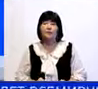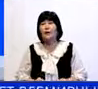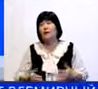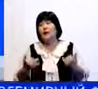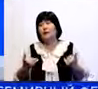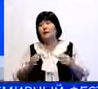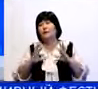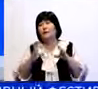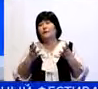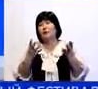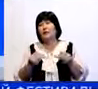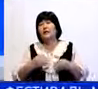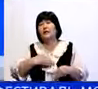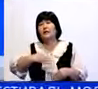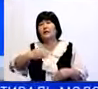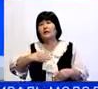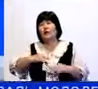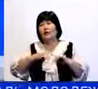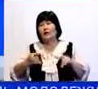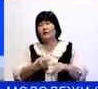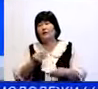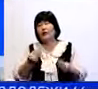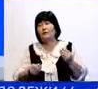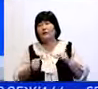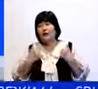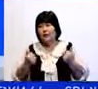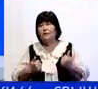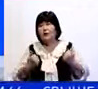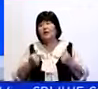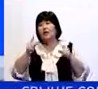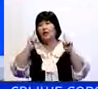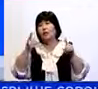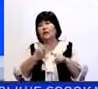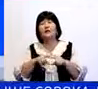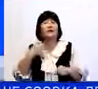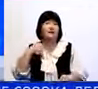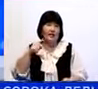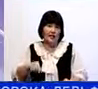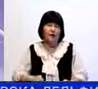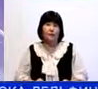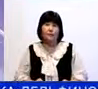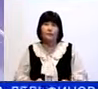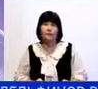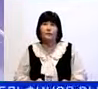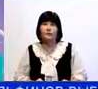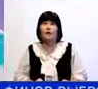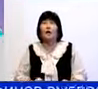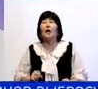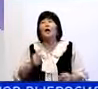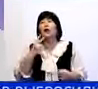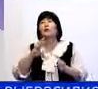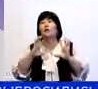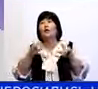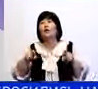Сегодня Всемирный день настольного тенниса. Этот вид спорта стремительно набирает популярность и в Кызылорде. Как показывает мировой